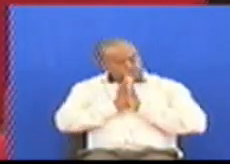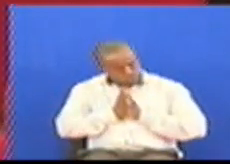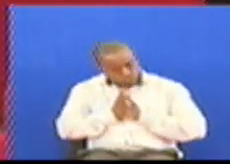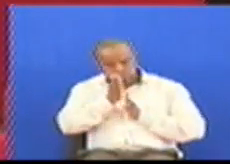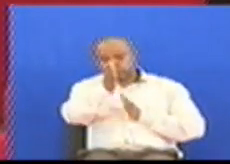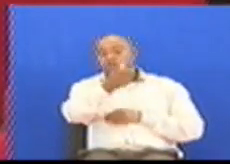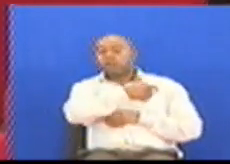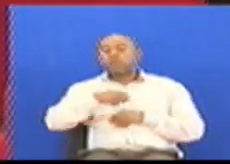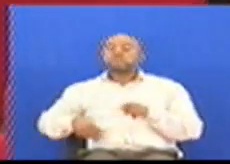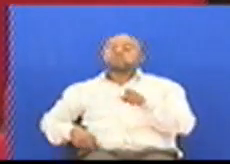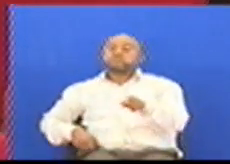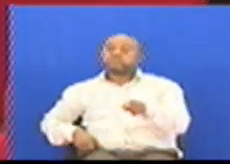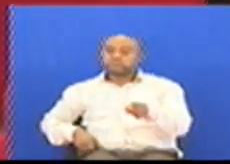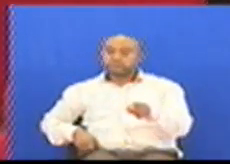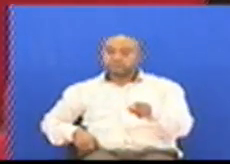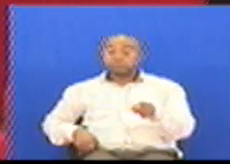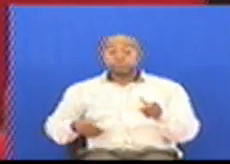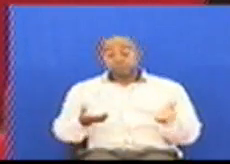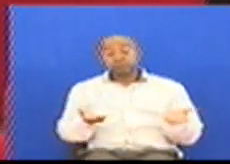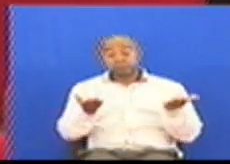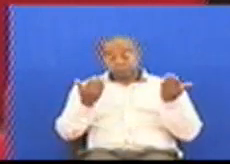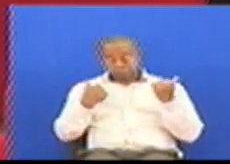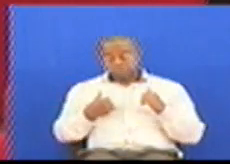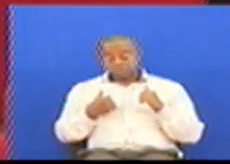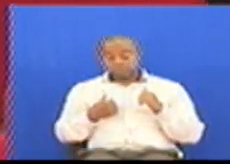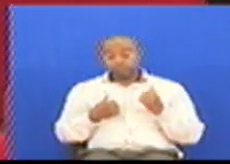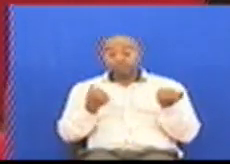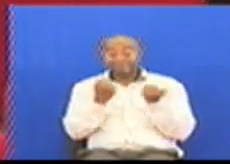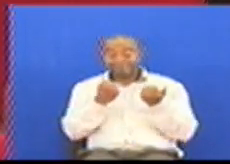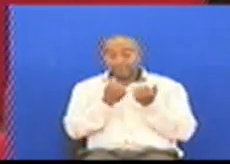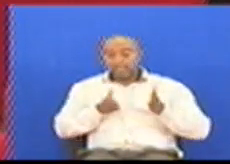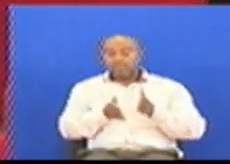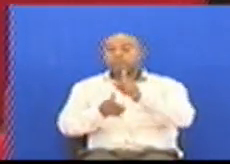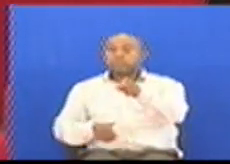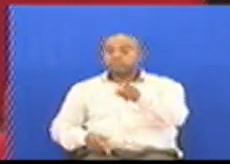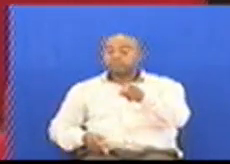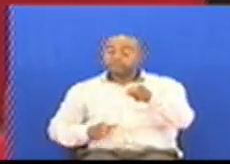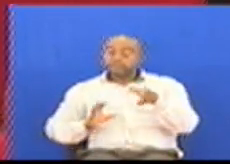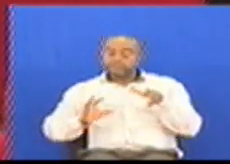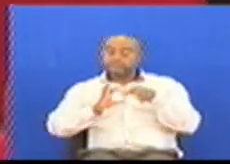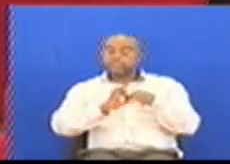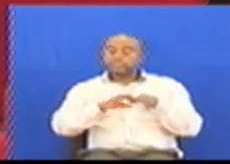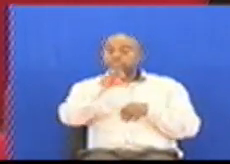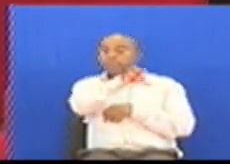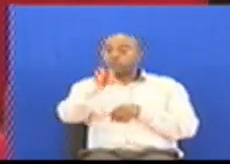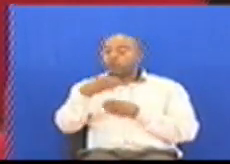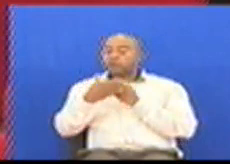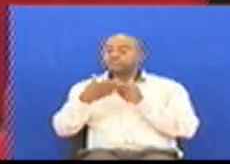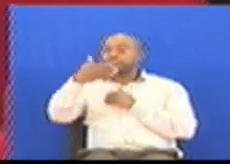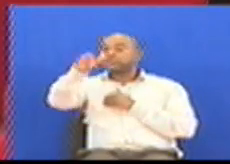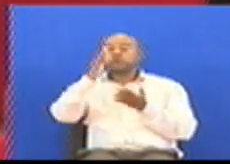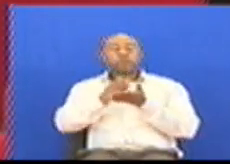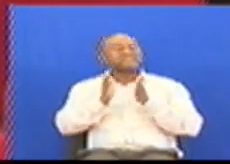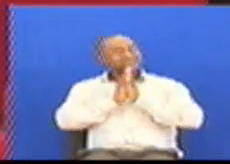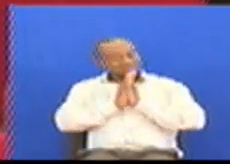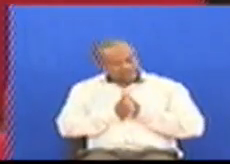Pombe Magufuli kwa kuweza kutujengea barabara hiyo ambayo itaunganisha mikoa na nchi za nje. Tunamshukuru sana